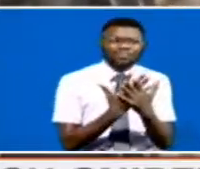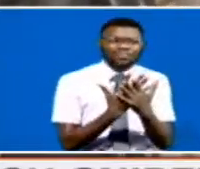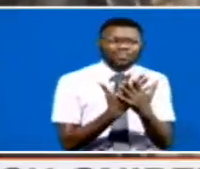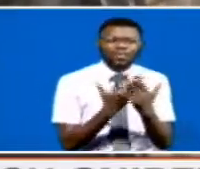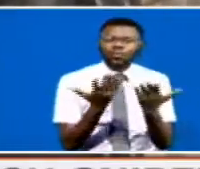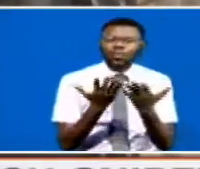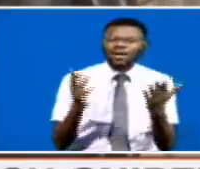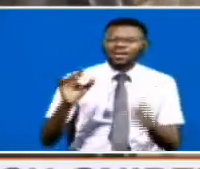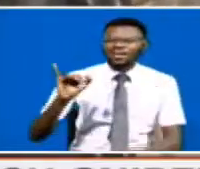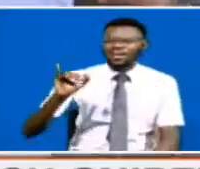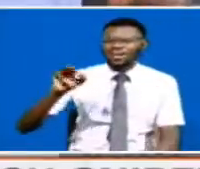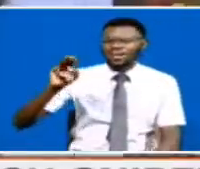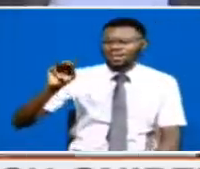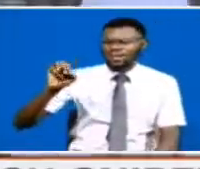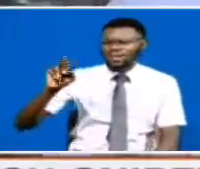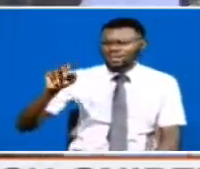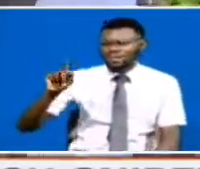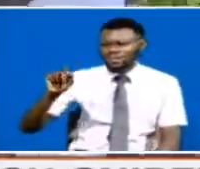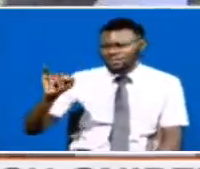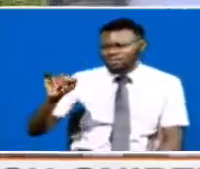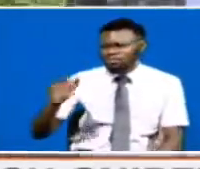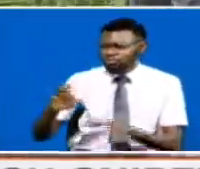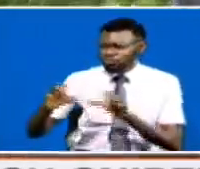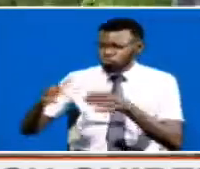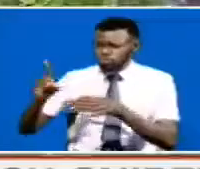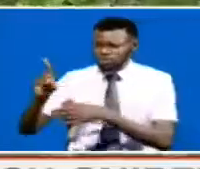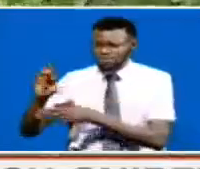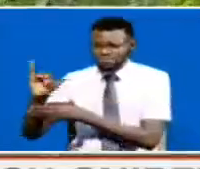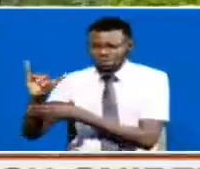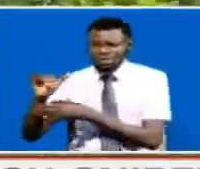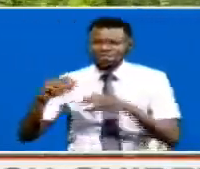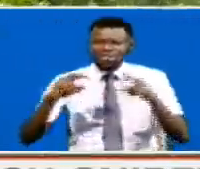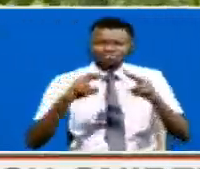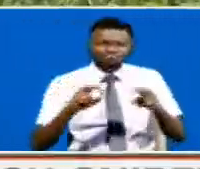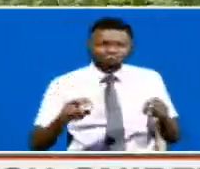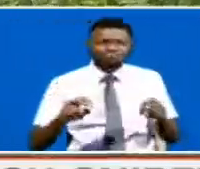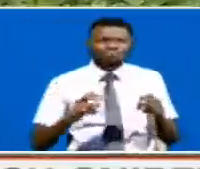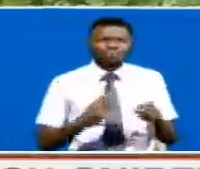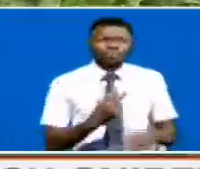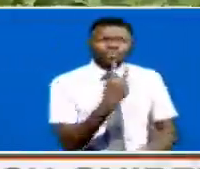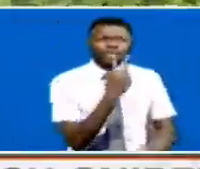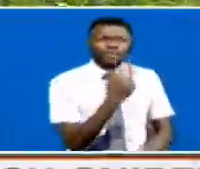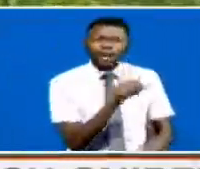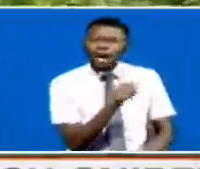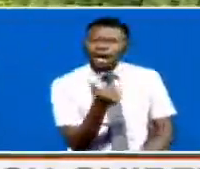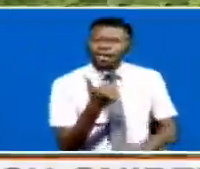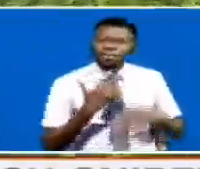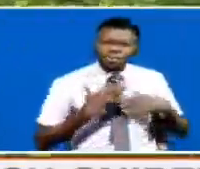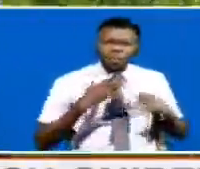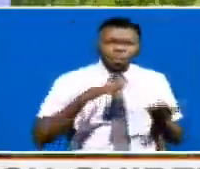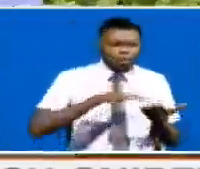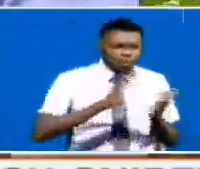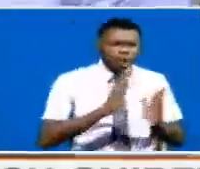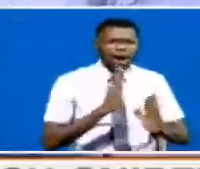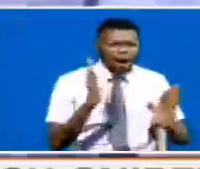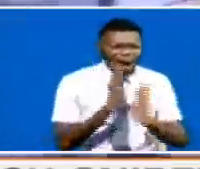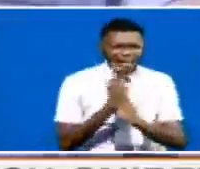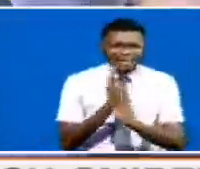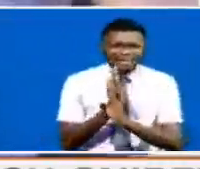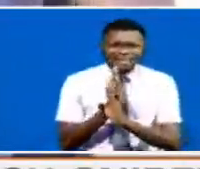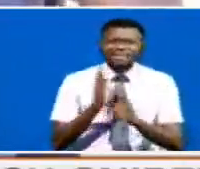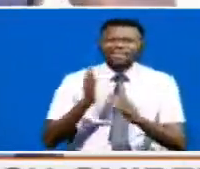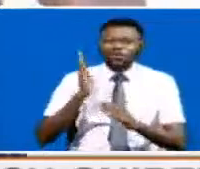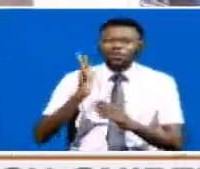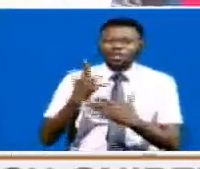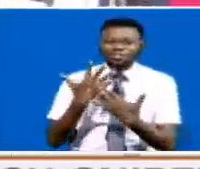Imenti Kaskazini. Wachunguzi kutoka idara upelelezi DCI wanaamini kuwa bado kuna washukiwa wengine ambao